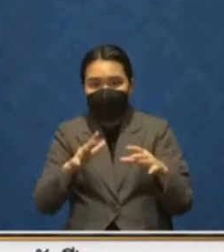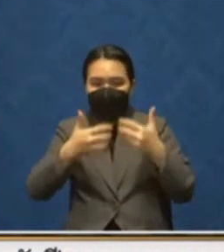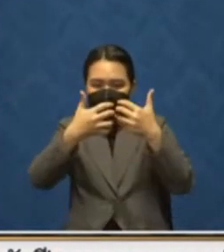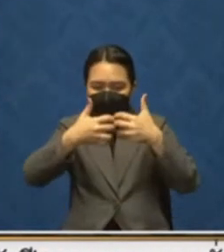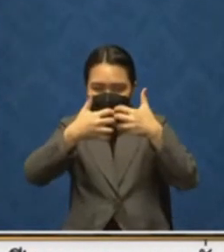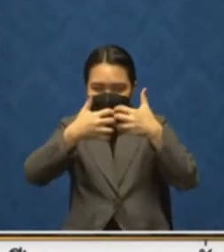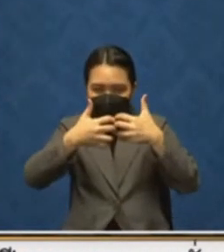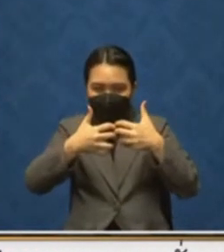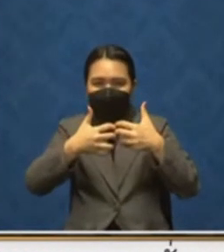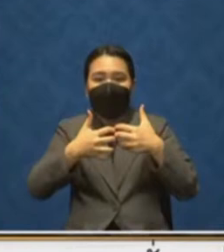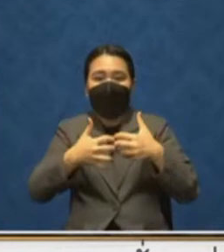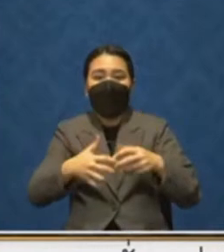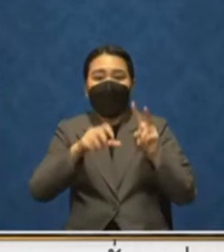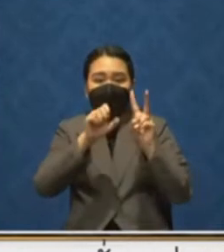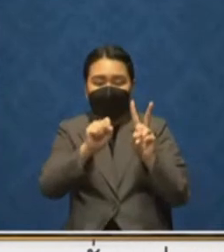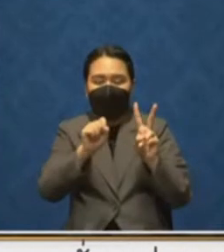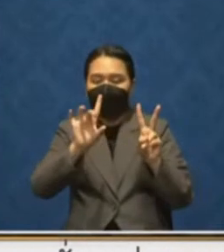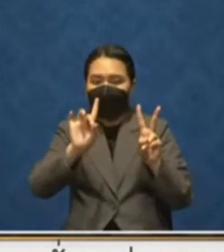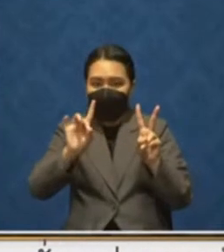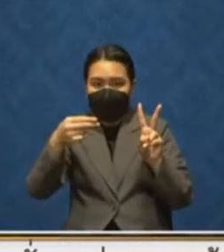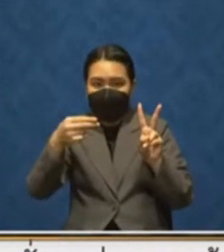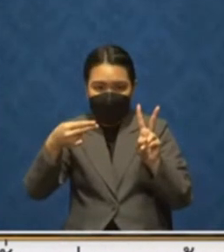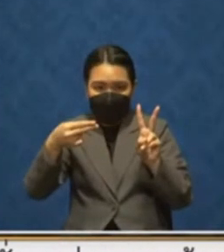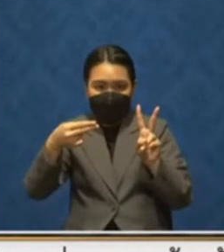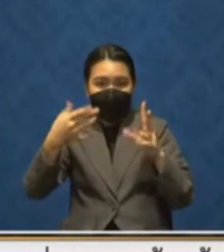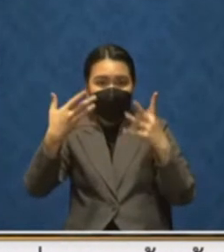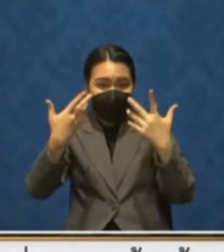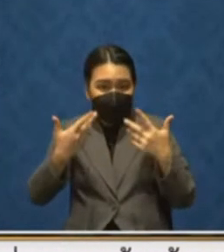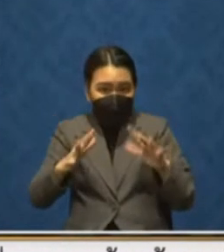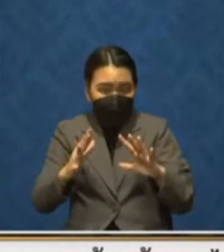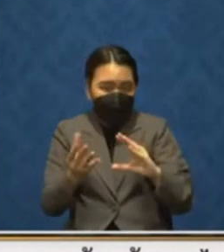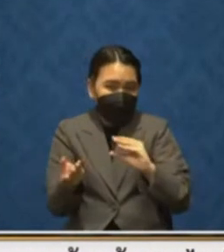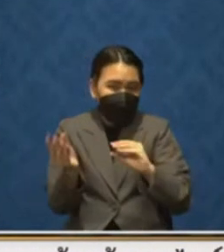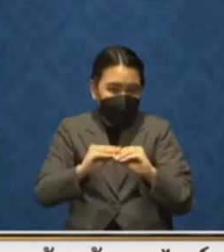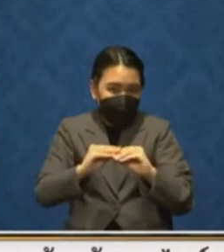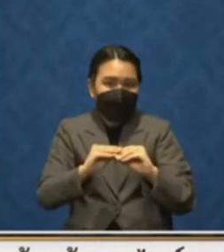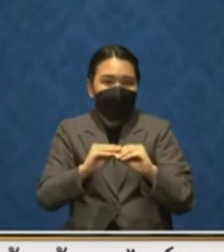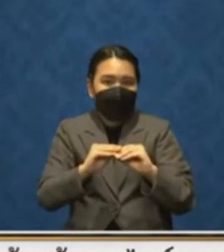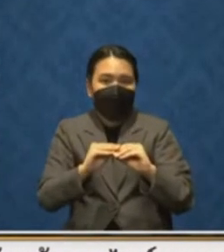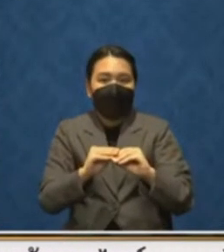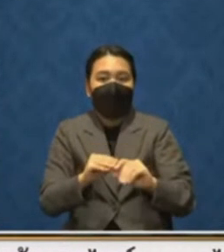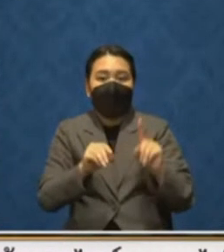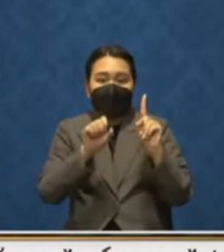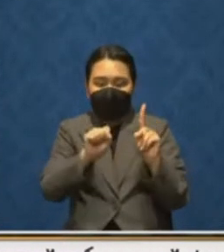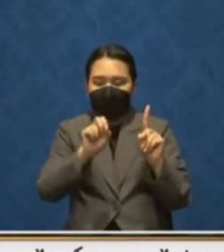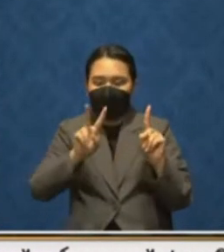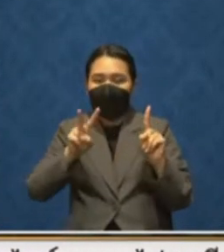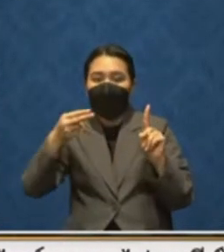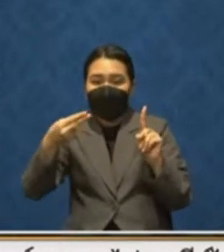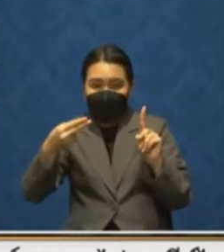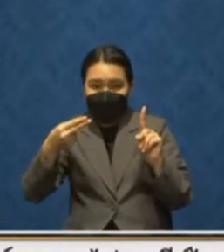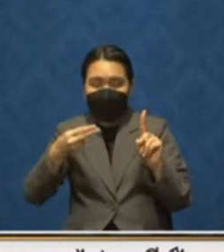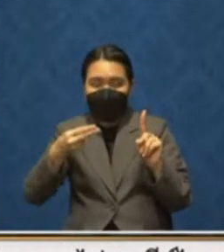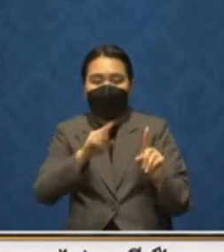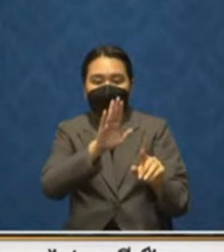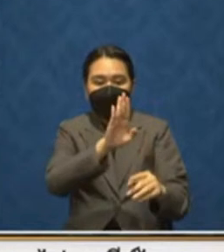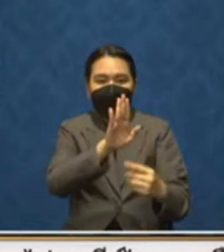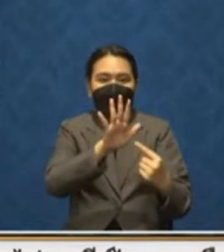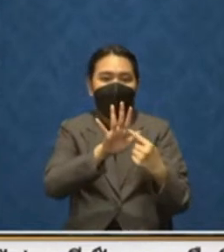สองแสนแปดแล้วก็ไปเพิ่มตัวอย่างการผลิตอีกหนึ่งแสนสองหมื่นบาทเอวต่อวัน